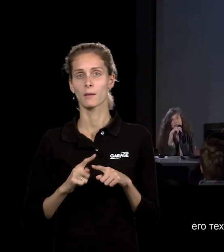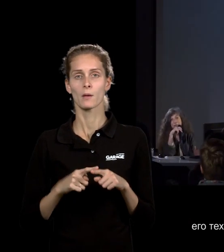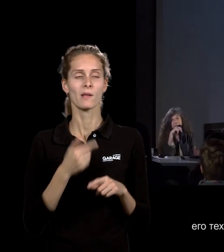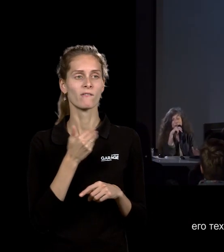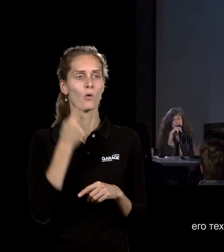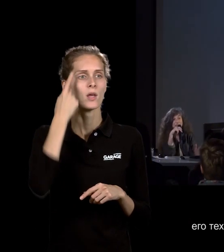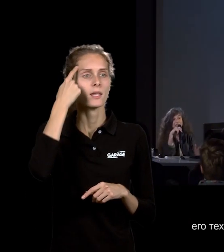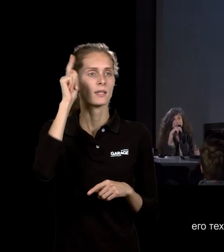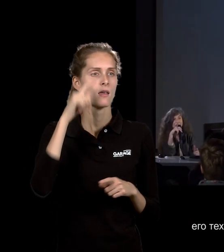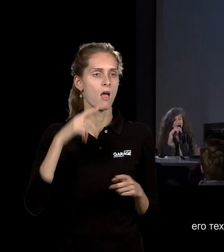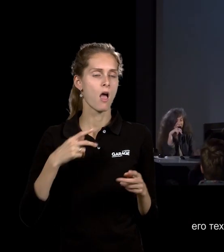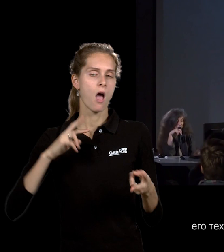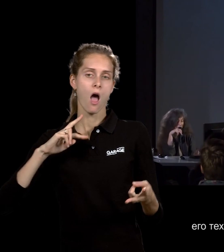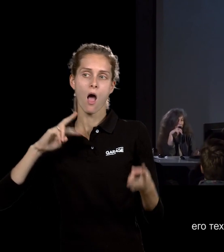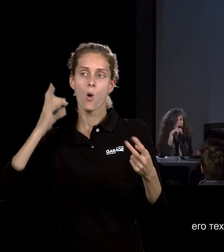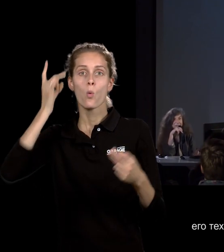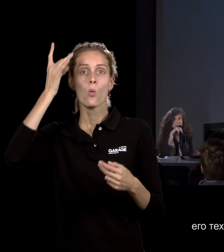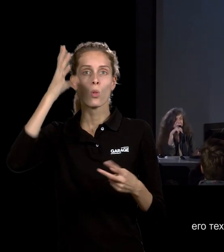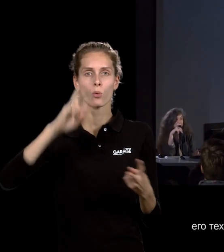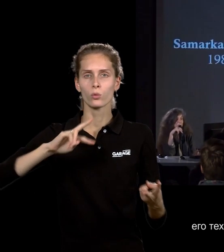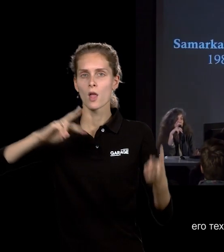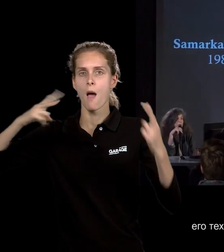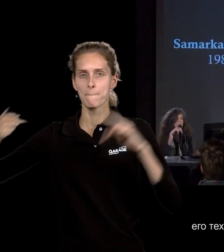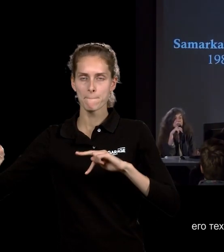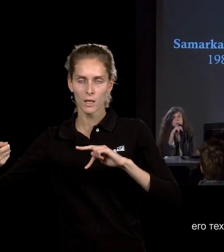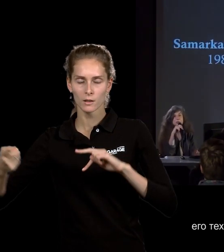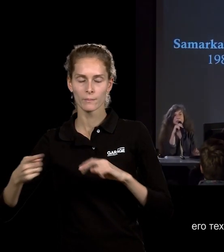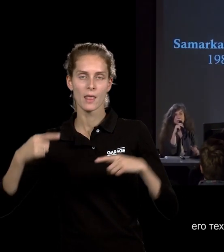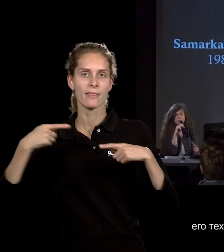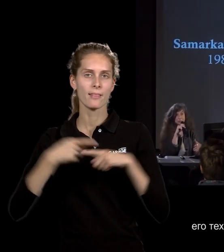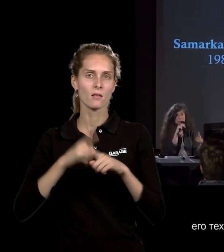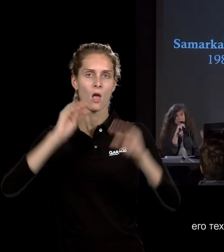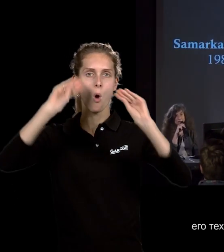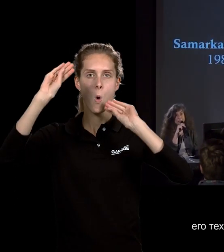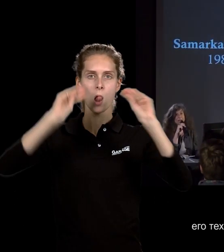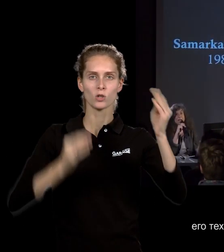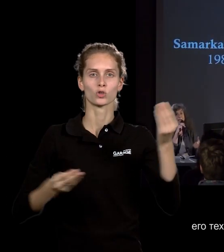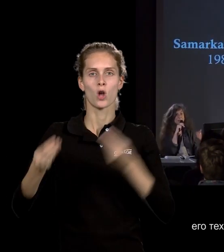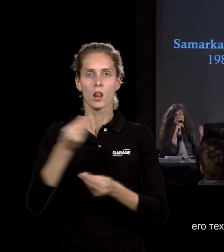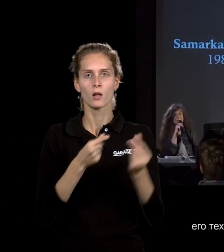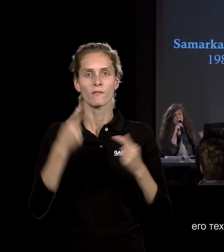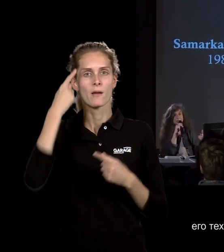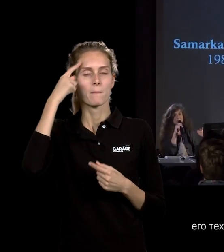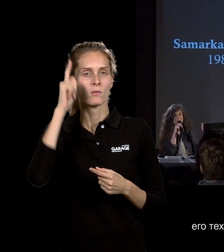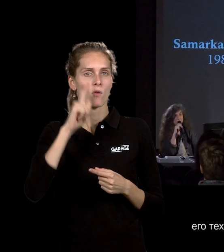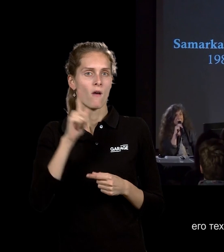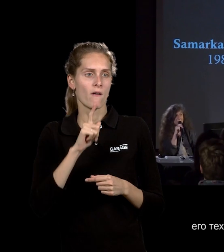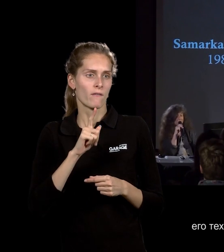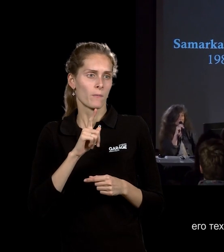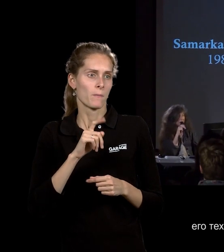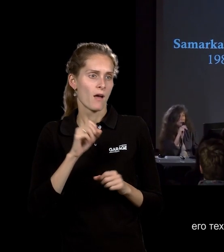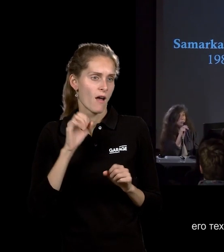обмена, идея та техника коллажа и шелкографии, которую он придумывает, была вполне удачной. В рамках